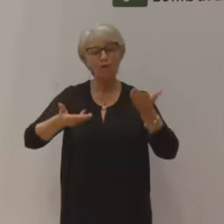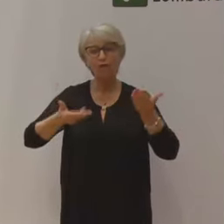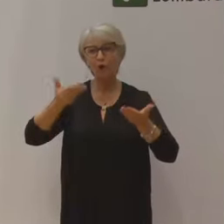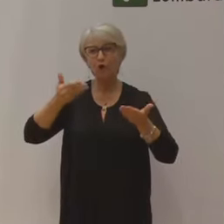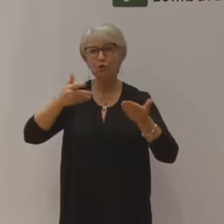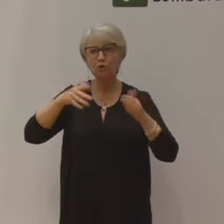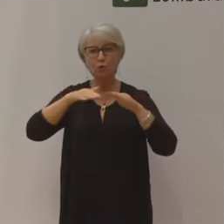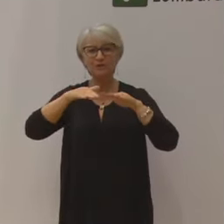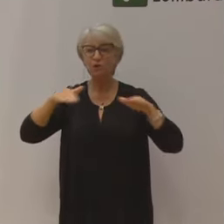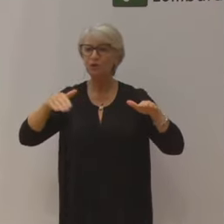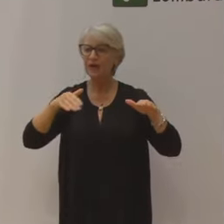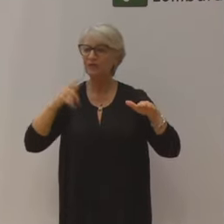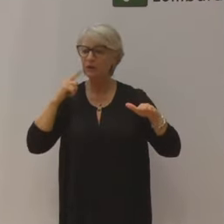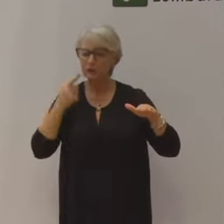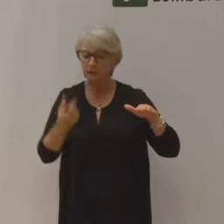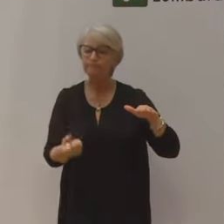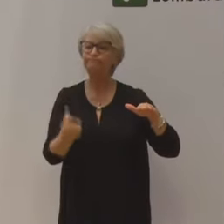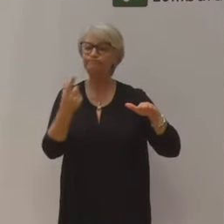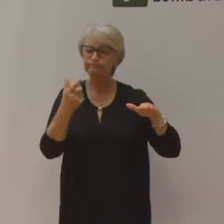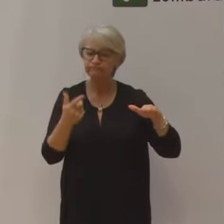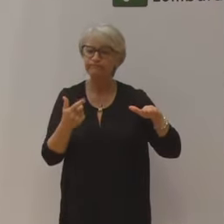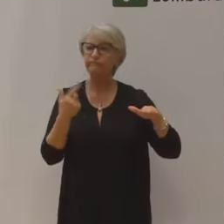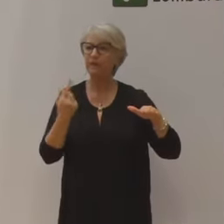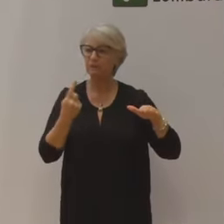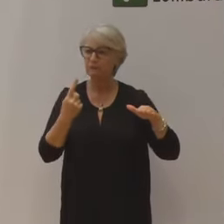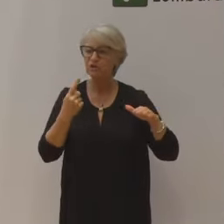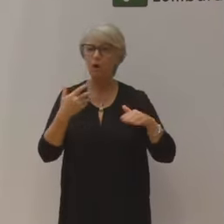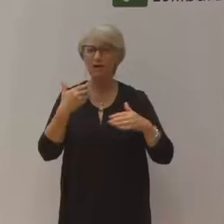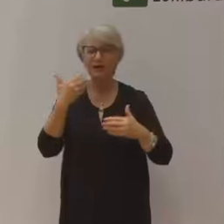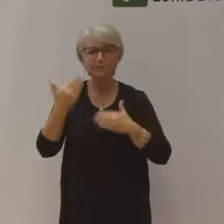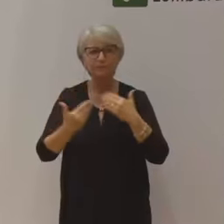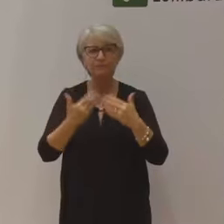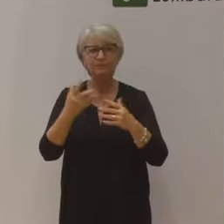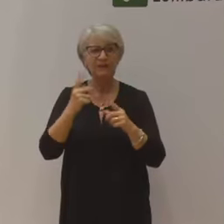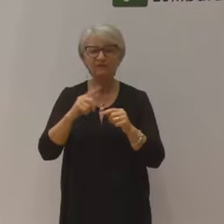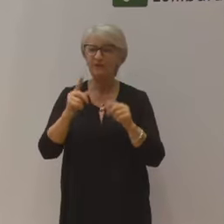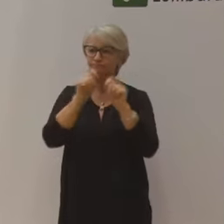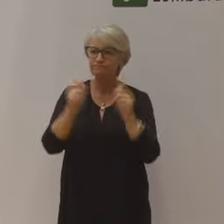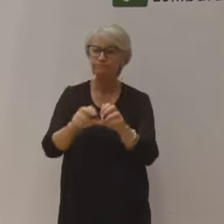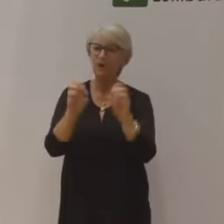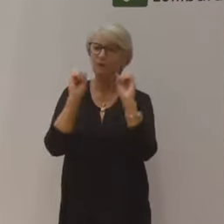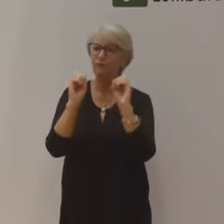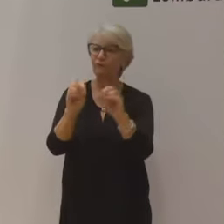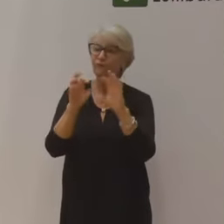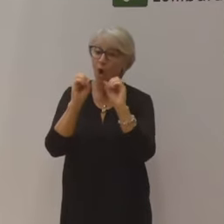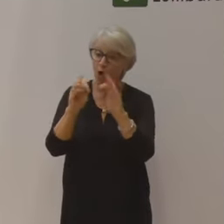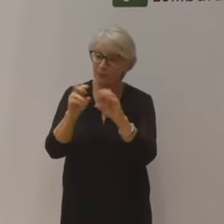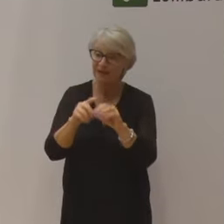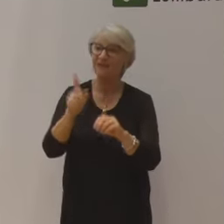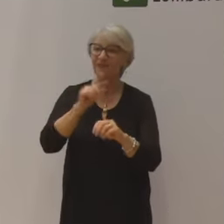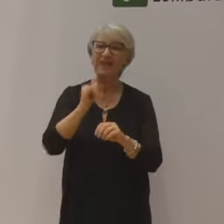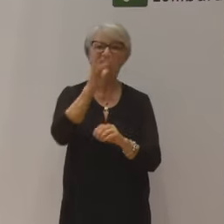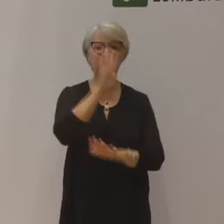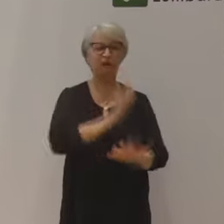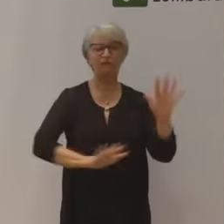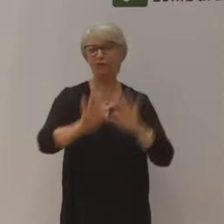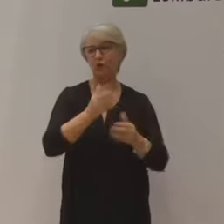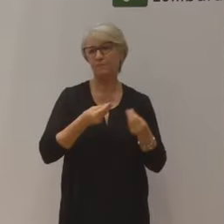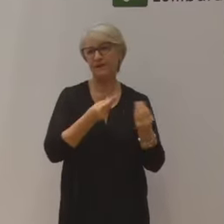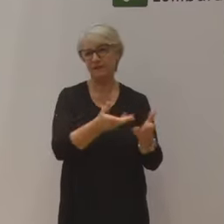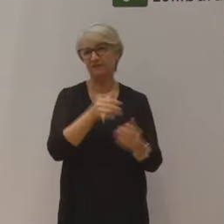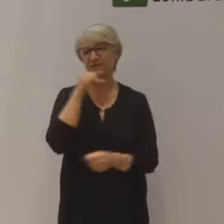monitoraggio è emersa la necessità di sviluppare delle azioni particolarmente formative e informative, e proprio